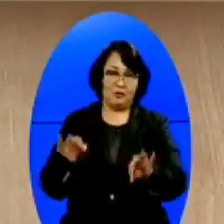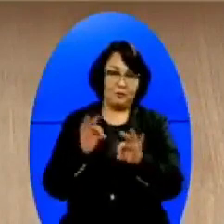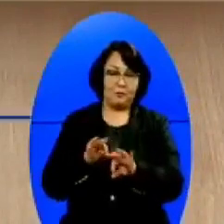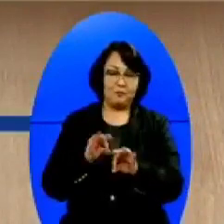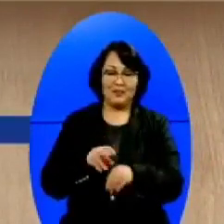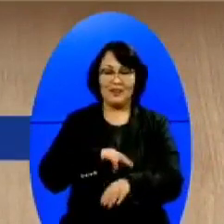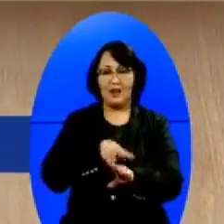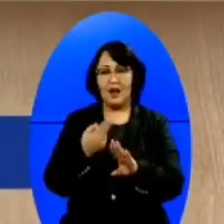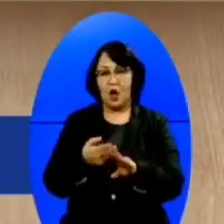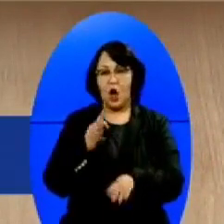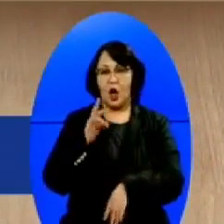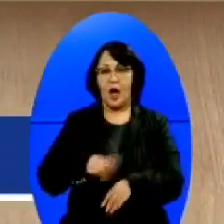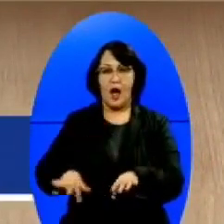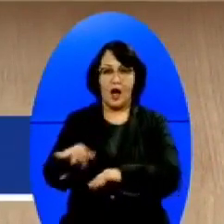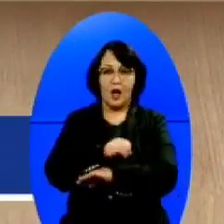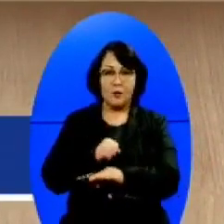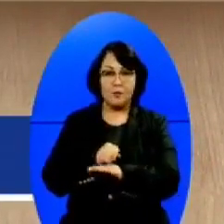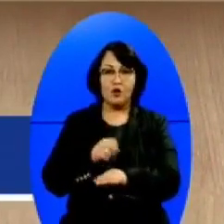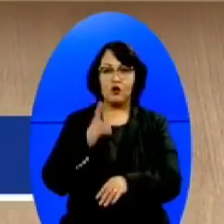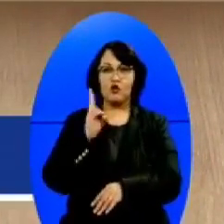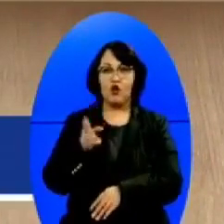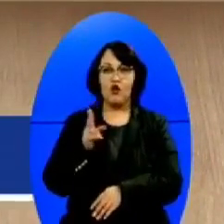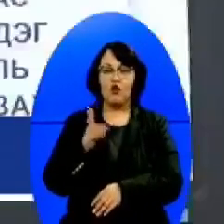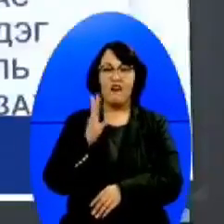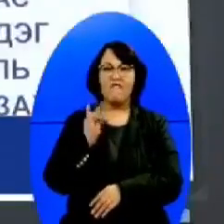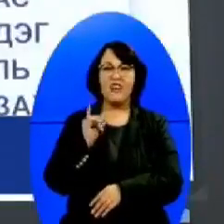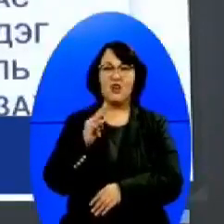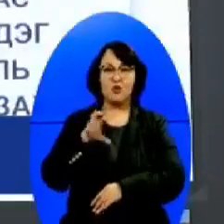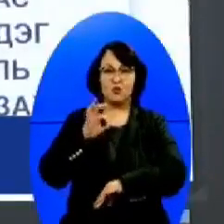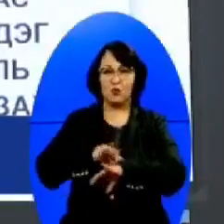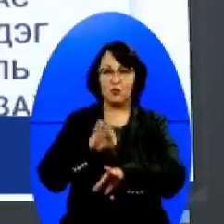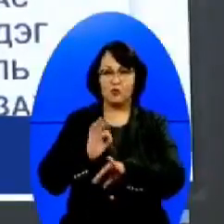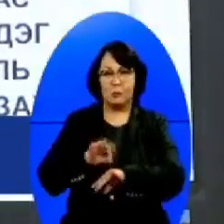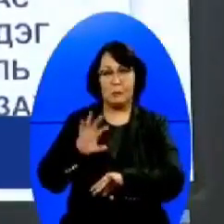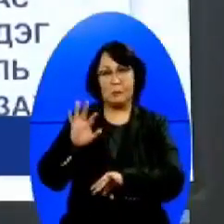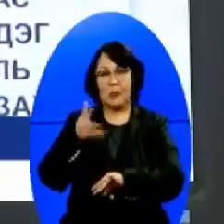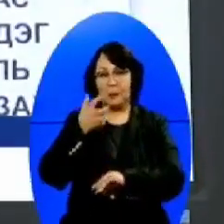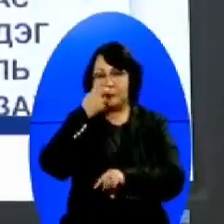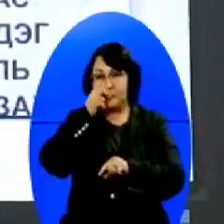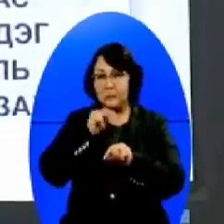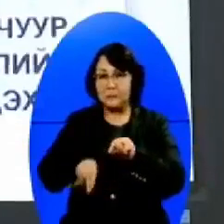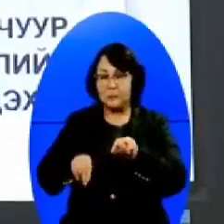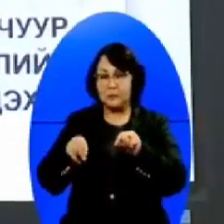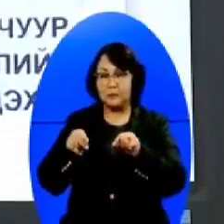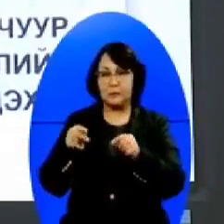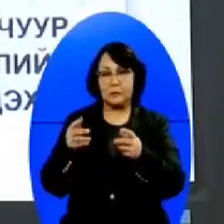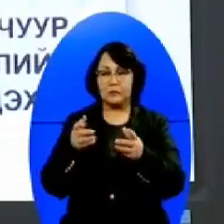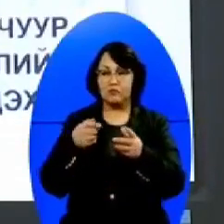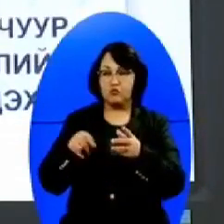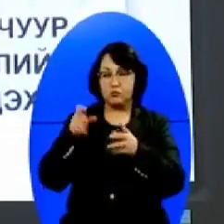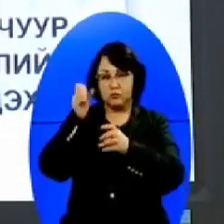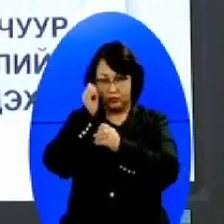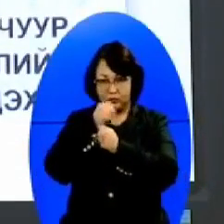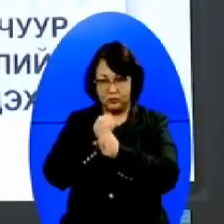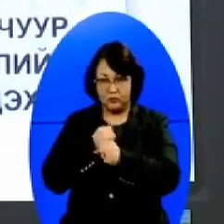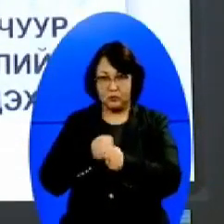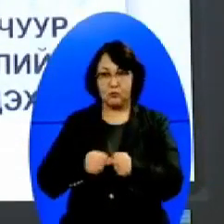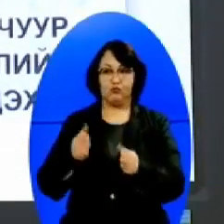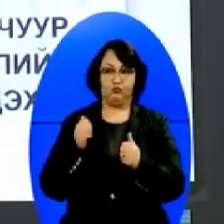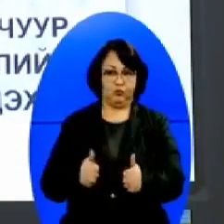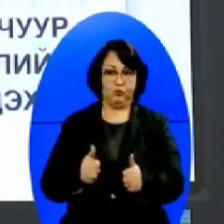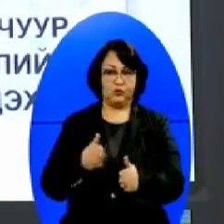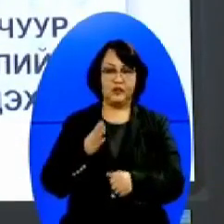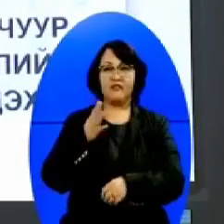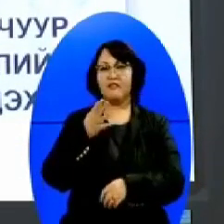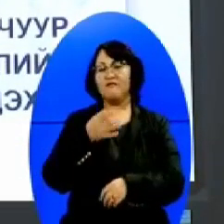Дархуул аймаг болон Орхон аймагт коронавирусын сэжигтэй тохиолдол гарч яралтай шинжилгээнд хамруулж тусгаарлсан тэдгээр иргэдийн шинжилгээний хариу бүгд сөр гарч